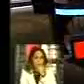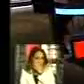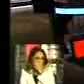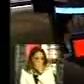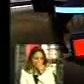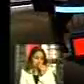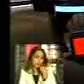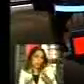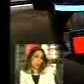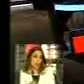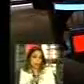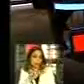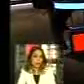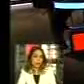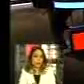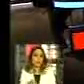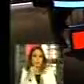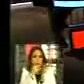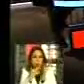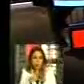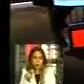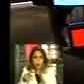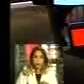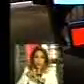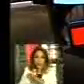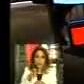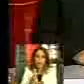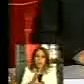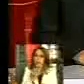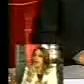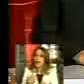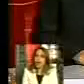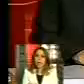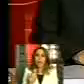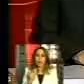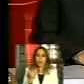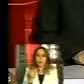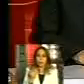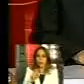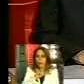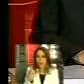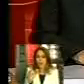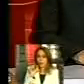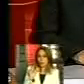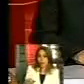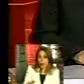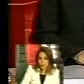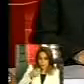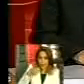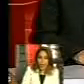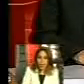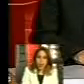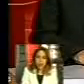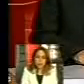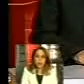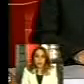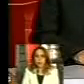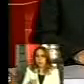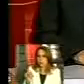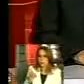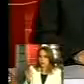להיות, זה נכון שמחוקק יתערב בהחלטה כמה החברה משלמת למנהליה? חד משמעית, זה נכון. את יודעת, נתנו הרבה